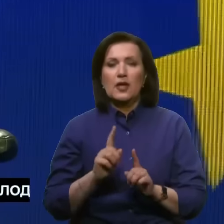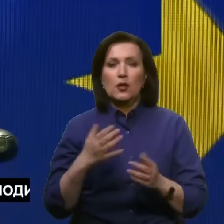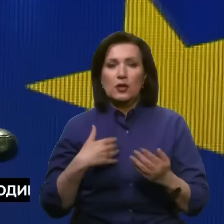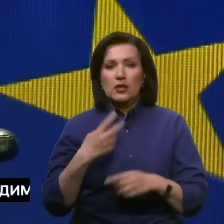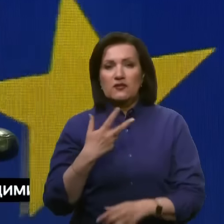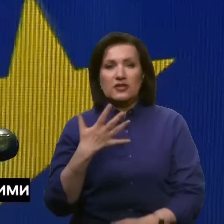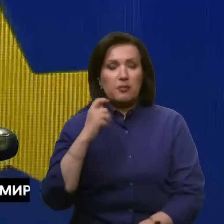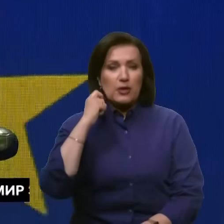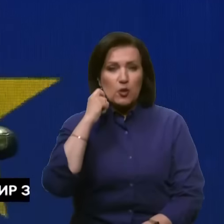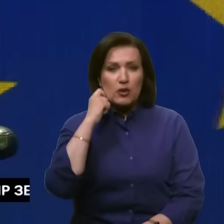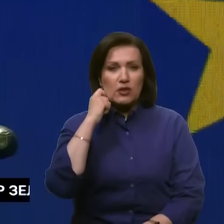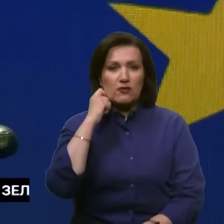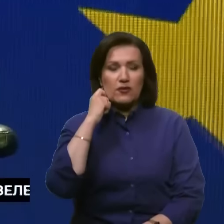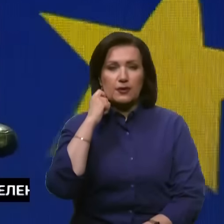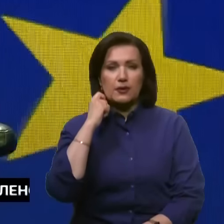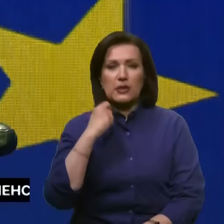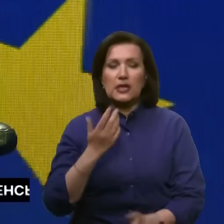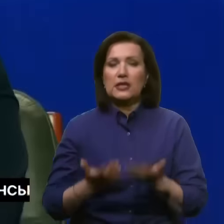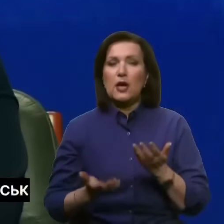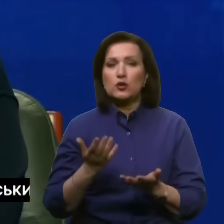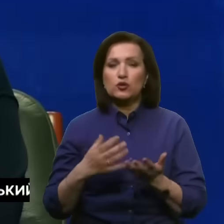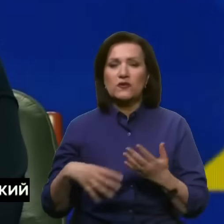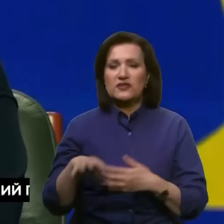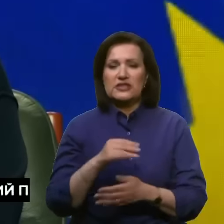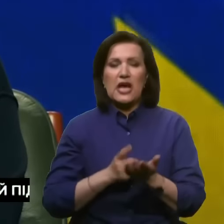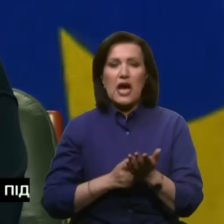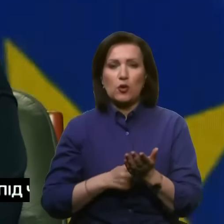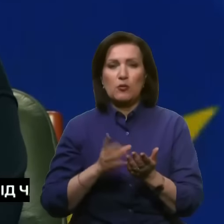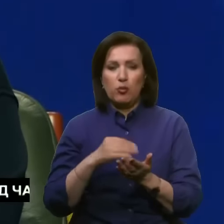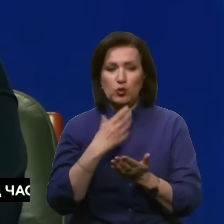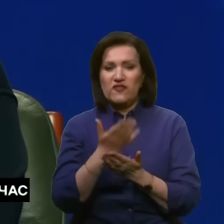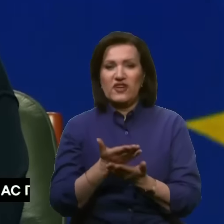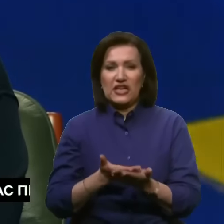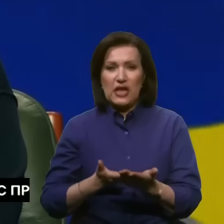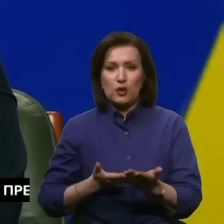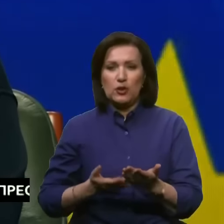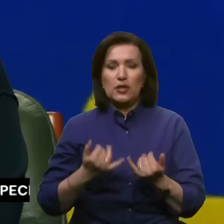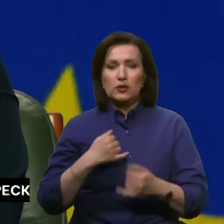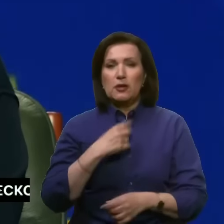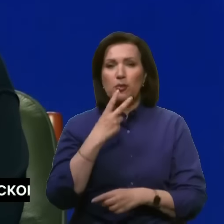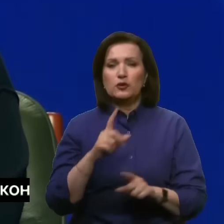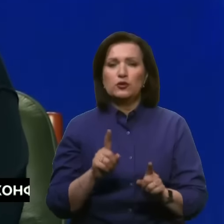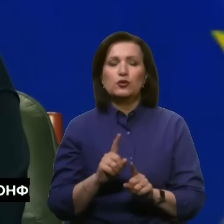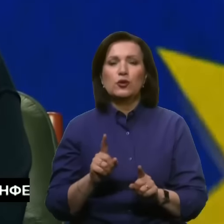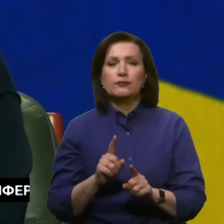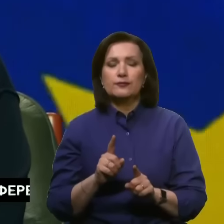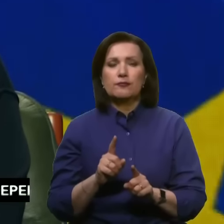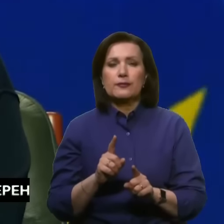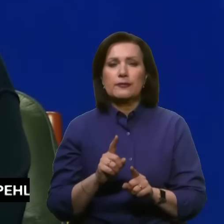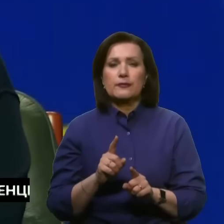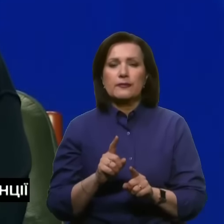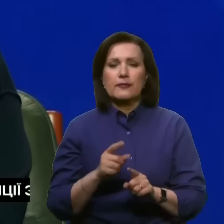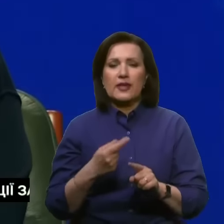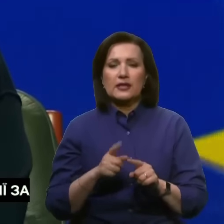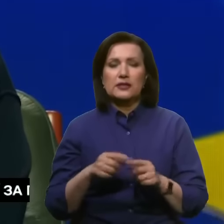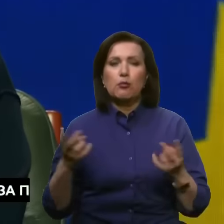стосується 25 років, якщо всі аргументи буде викладено, на сьогодні я бачу, що їм